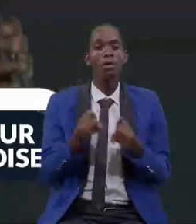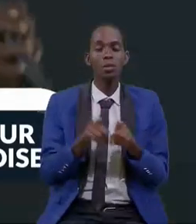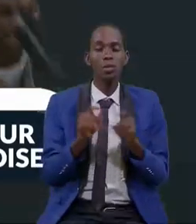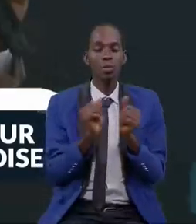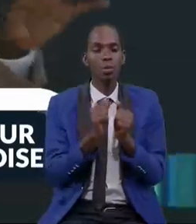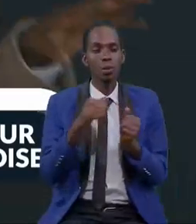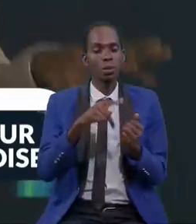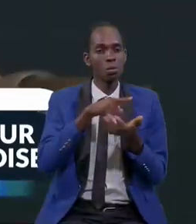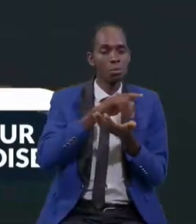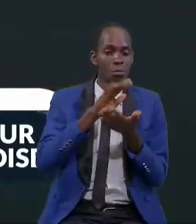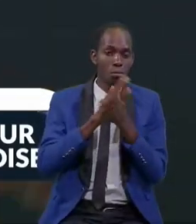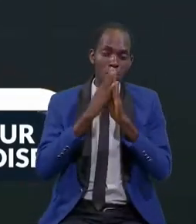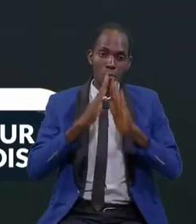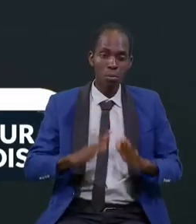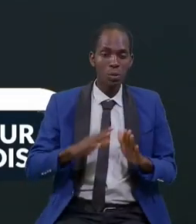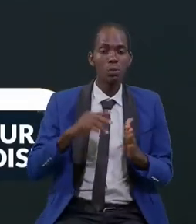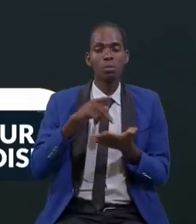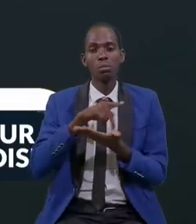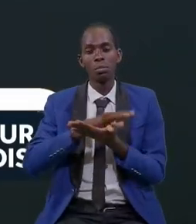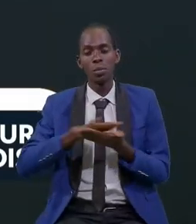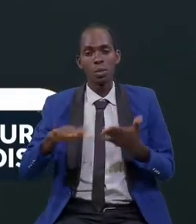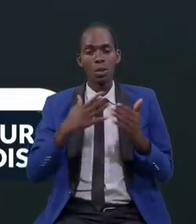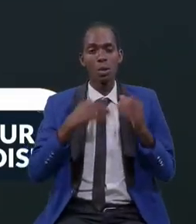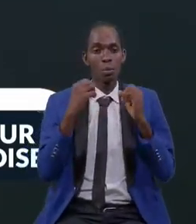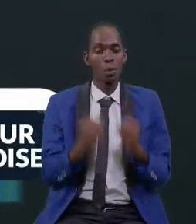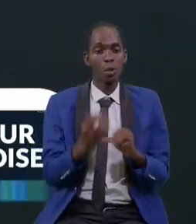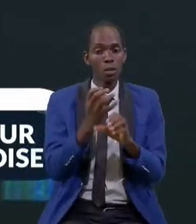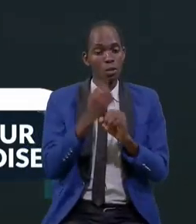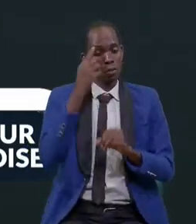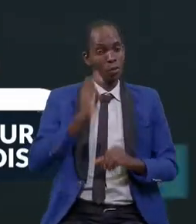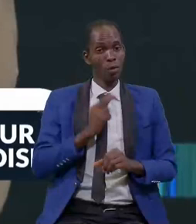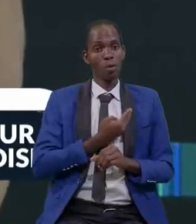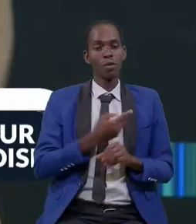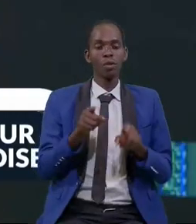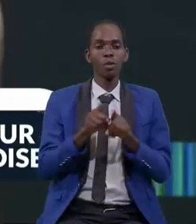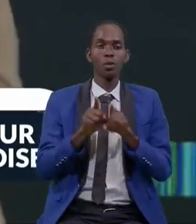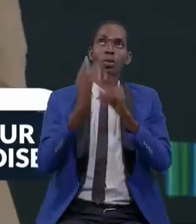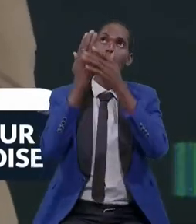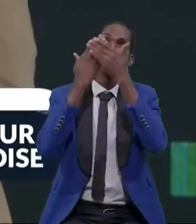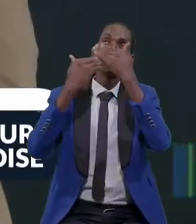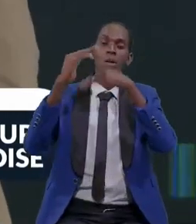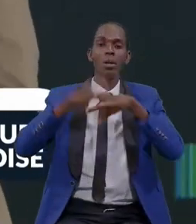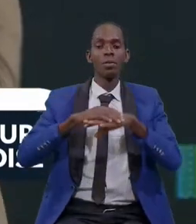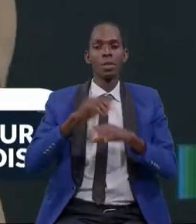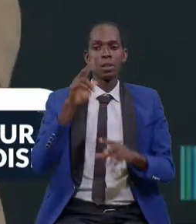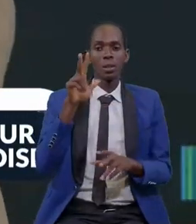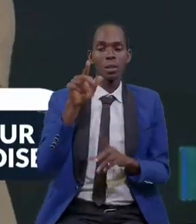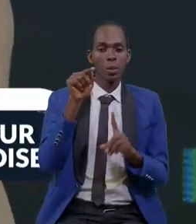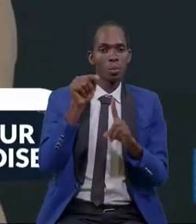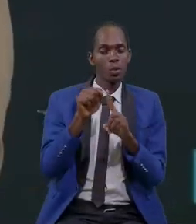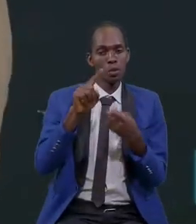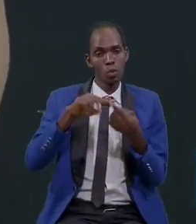paix, la pureté, la puissance, il obtient pour nous le paradis. Il y a trois points à considérer.